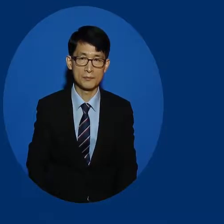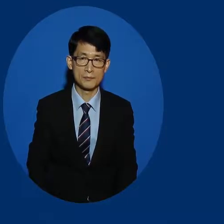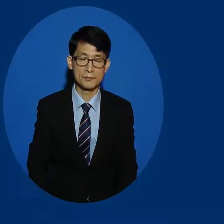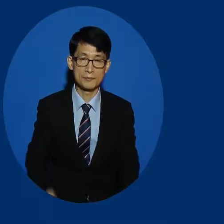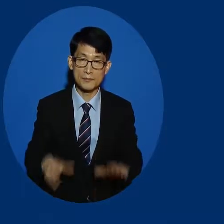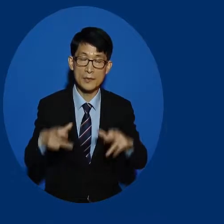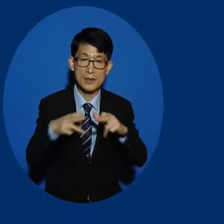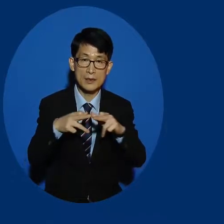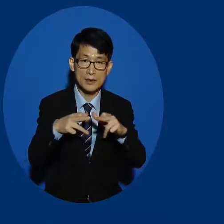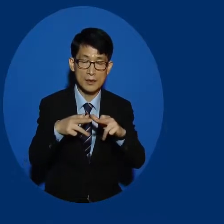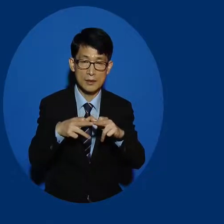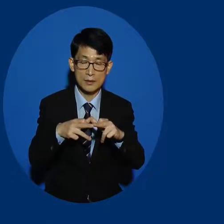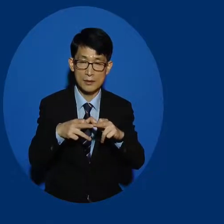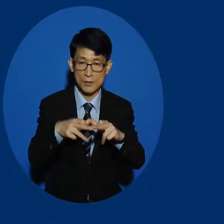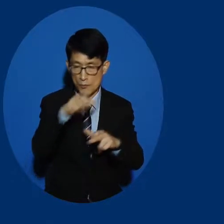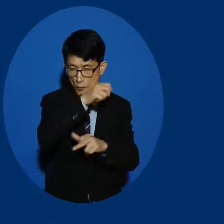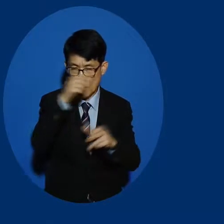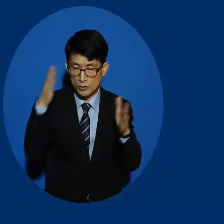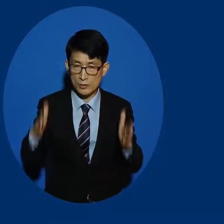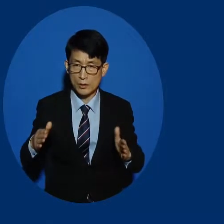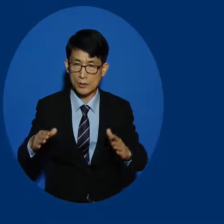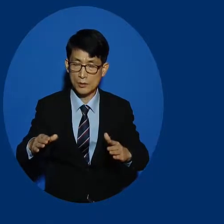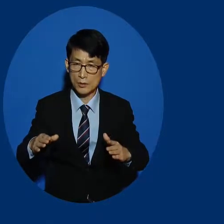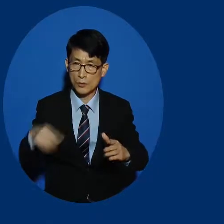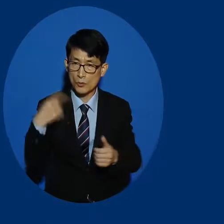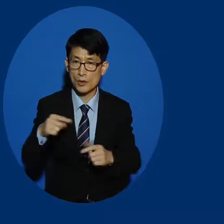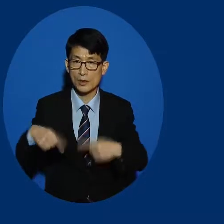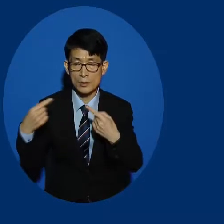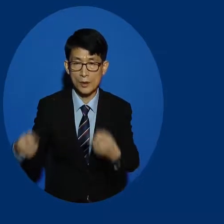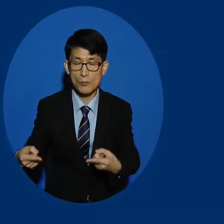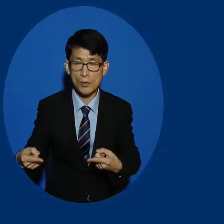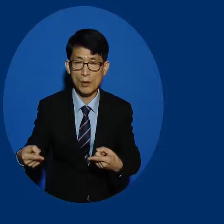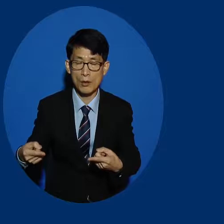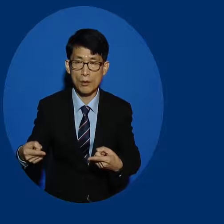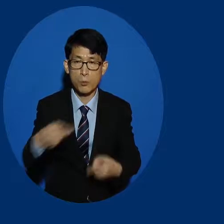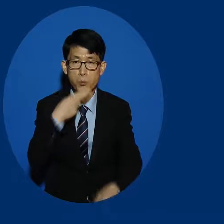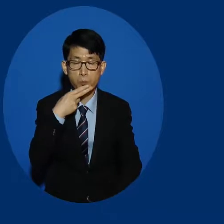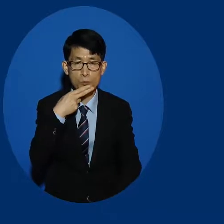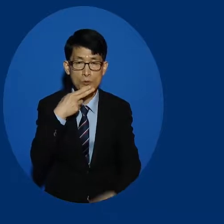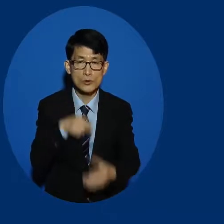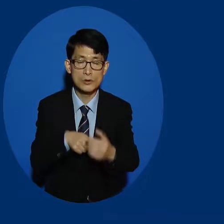그렇다면 장애인들이 왜 이렇게 평생교육에 참여하지 않고 있을까요?